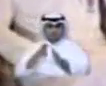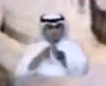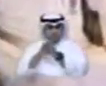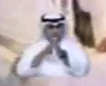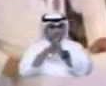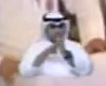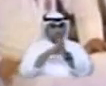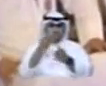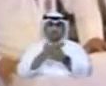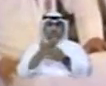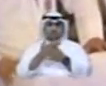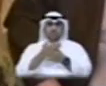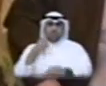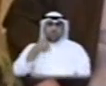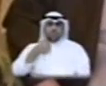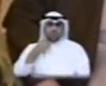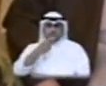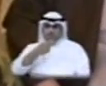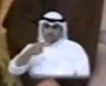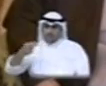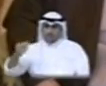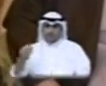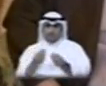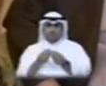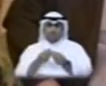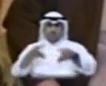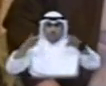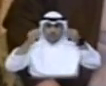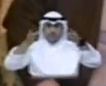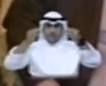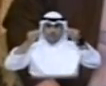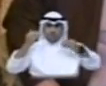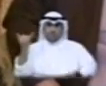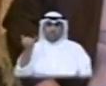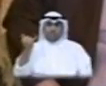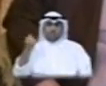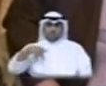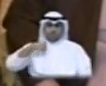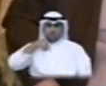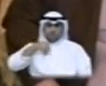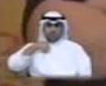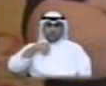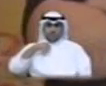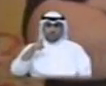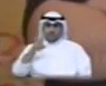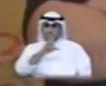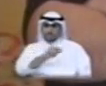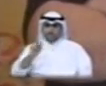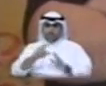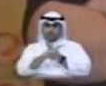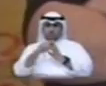تقتضيه المتغيرات وبما يناسب الثورة العلمية المعرفية والتكنولوجية. هذا ما خلص إليه المؤتمر